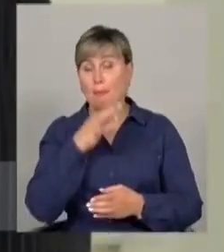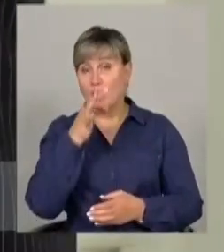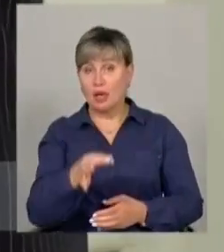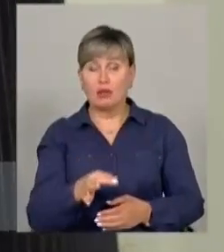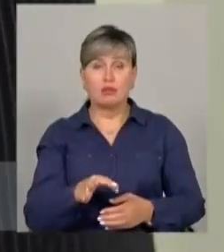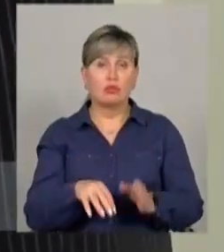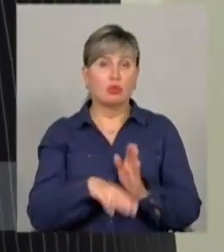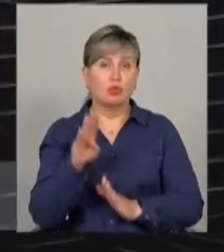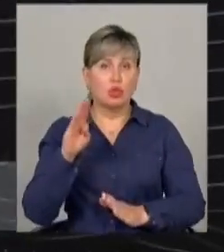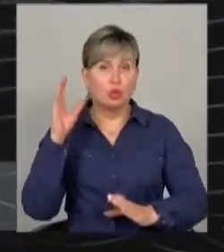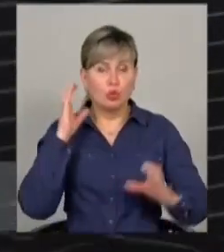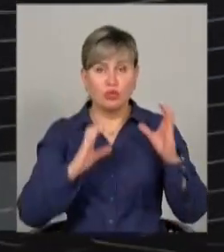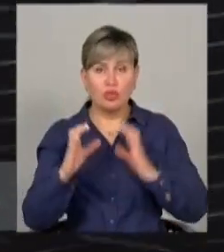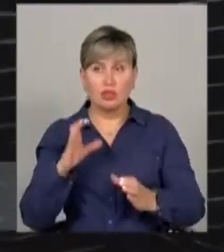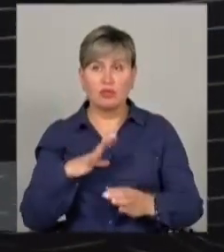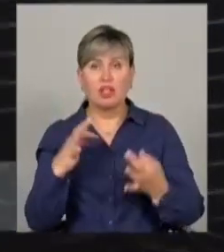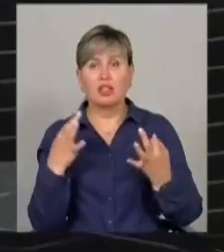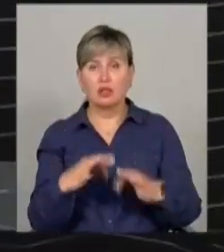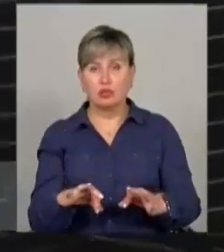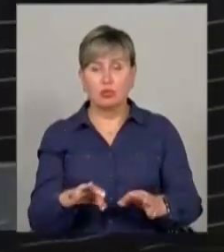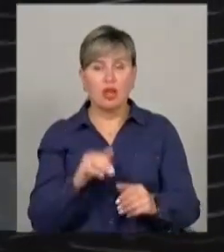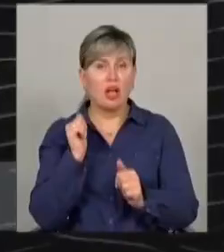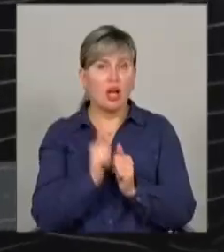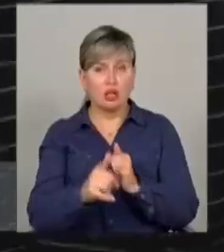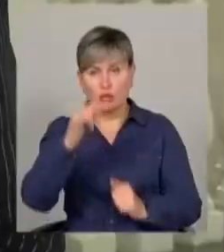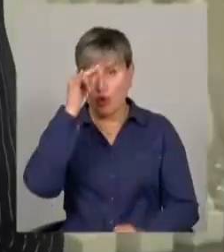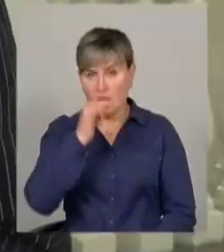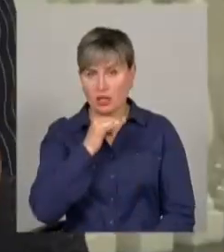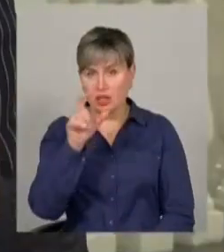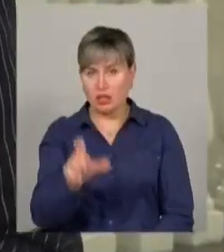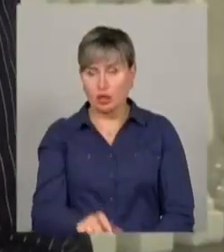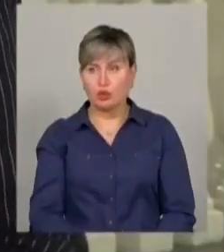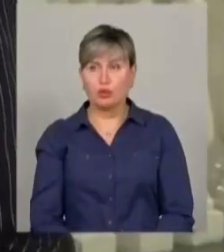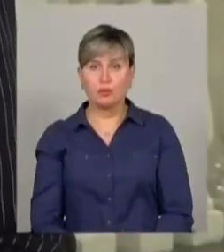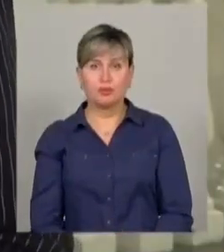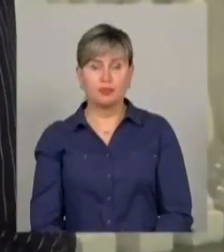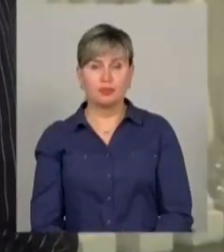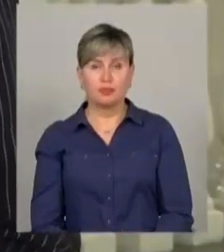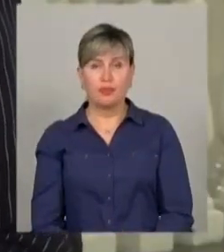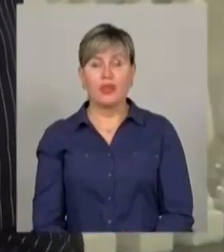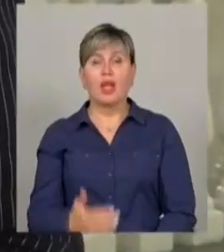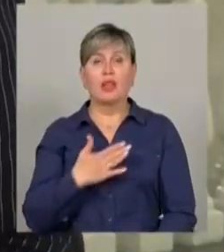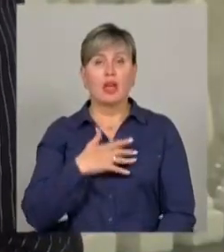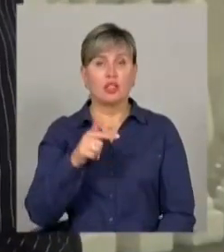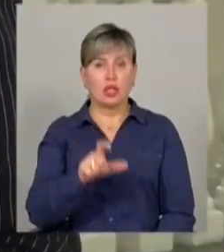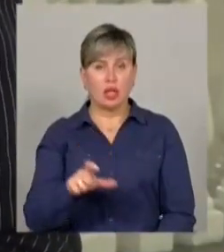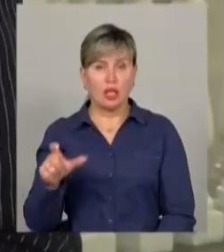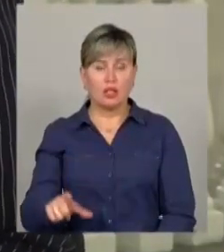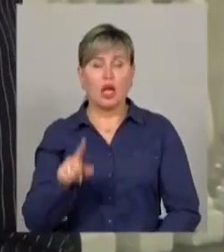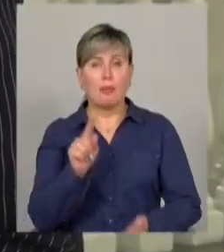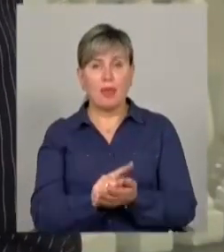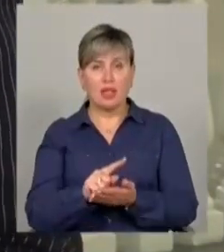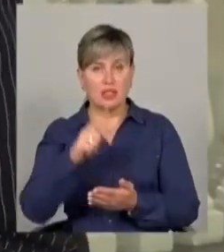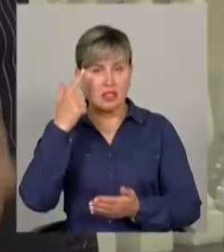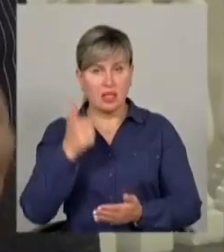обучение в лучших университетах стало доступным абсолютно каждому казахстанцу наши граждане обязаны знать нашей